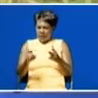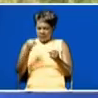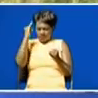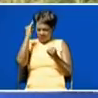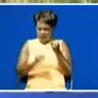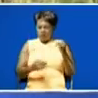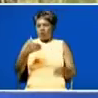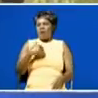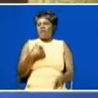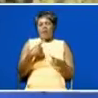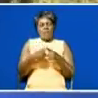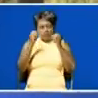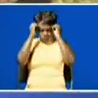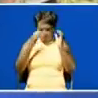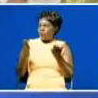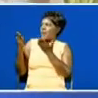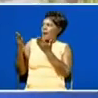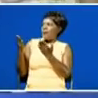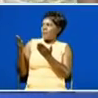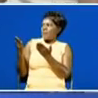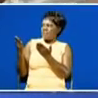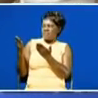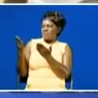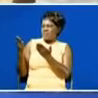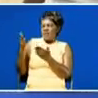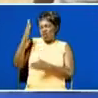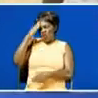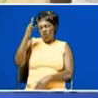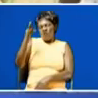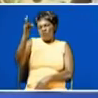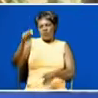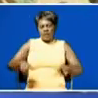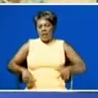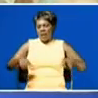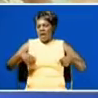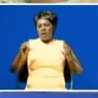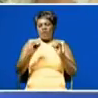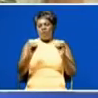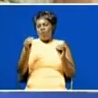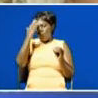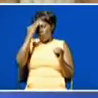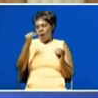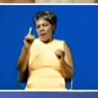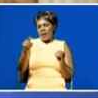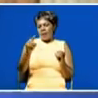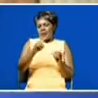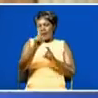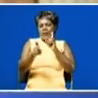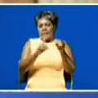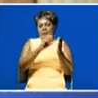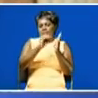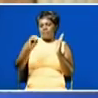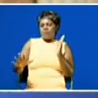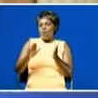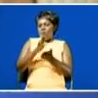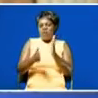na mwisho, lakini kwa wanafunzi hawa akiwemo Eugene hawajui hatima ya safari ya maisha yao kutokana na kwamba matokeo yao waliweza kufutiliwa mbali